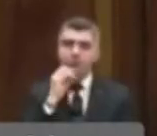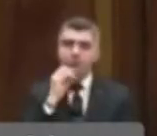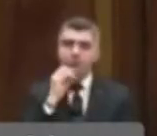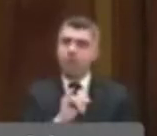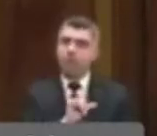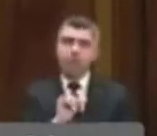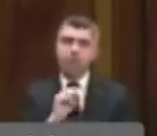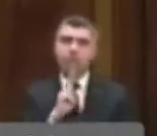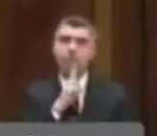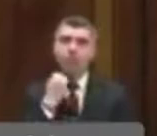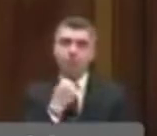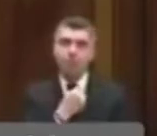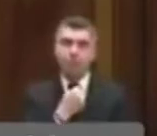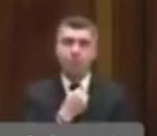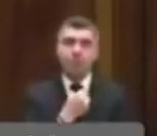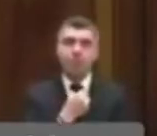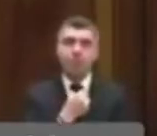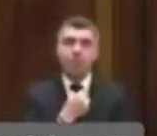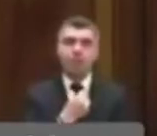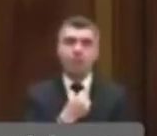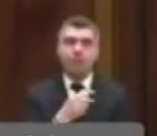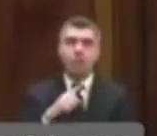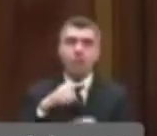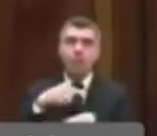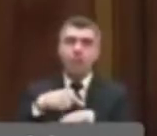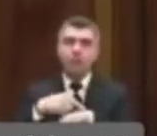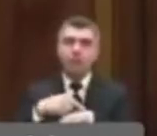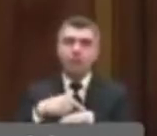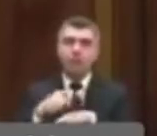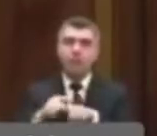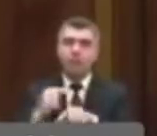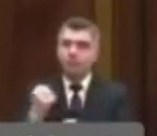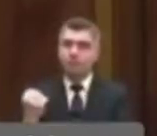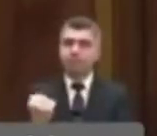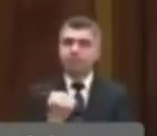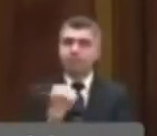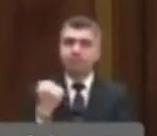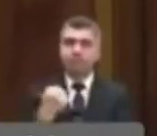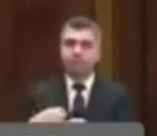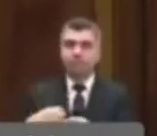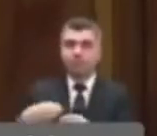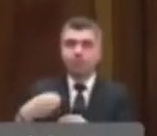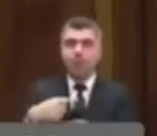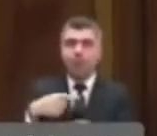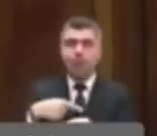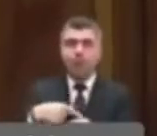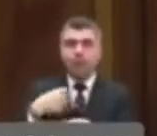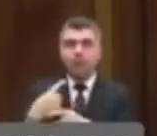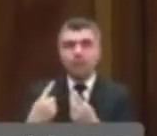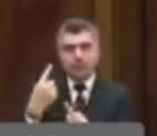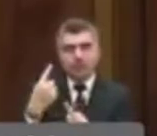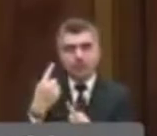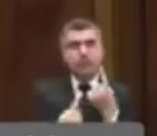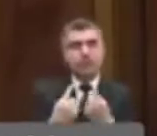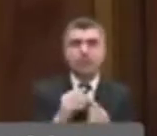الحكومه يعني بكل صراحه ما عندهاش الوقت والجهد لتضييع زمن المغاربه في المزايدات